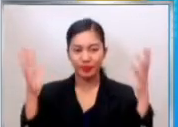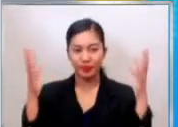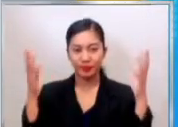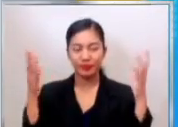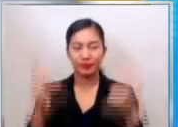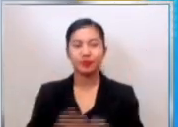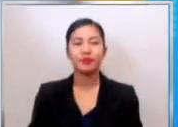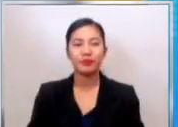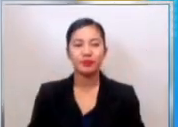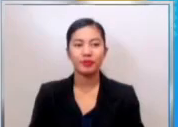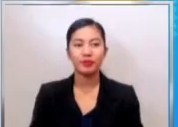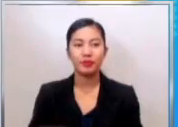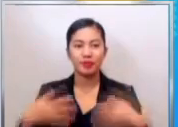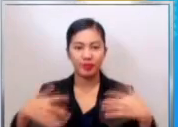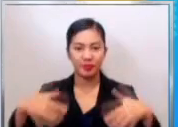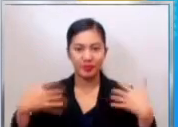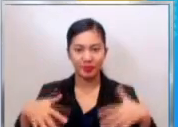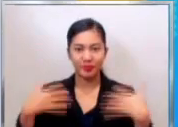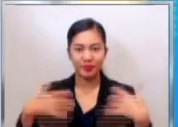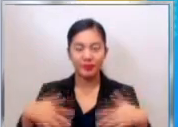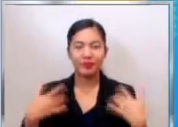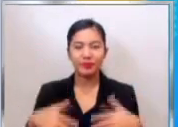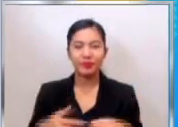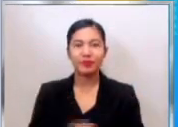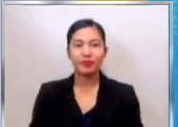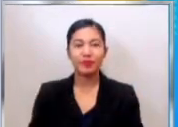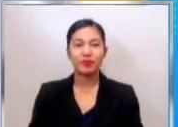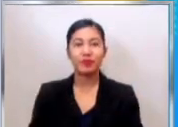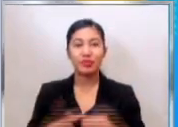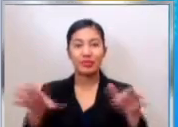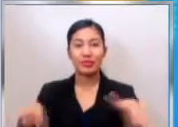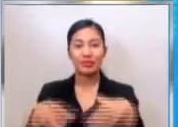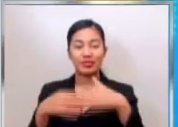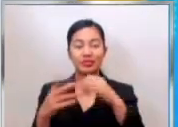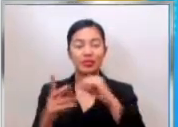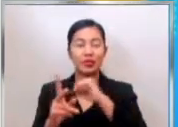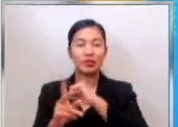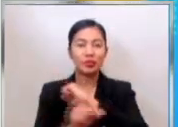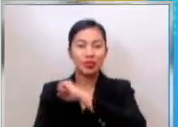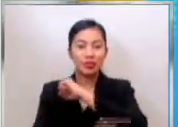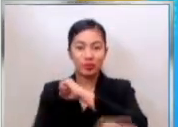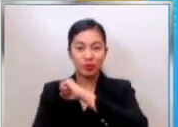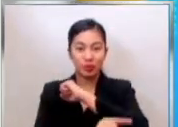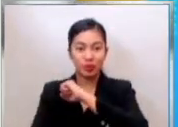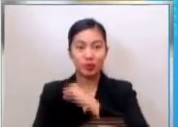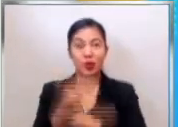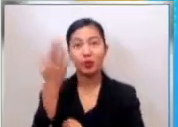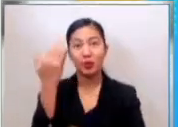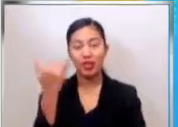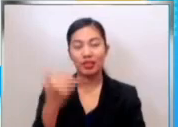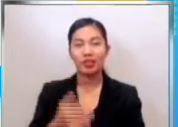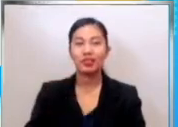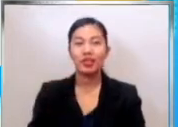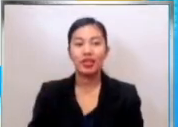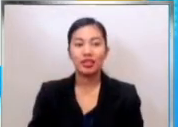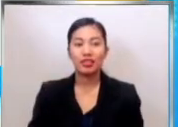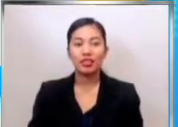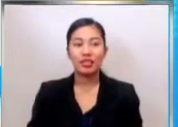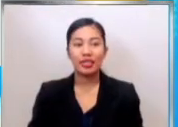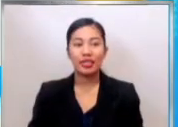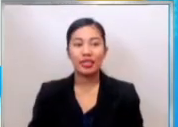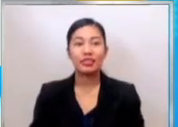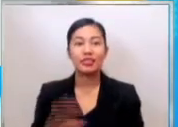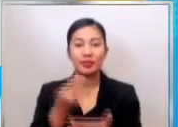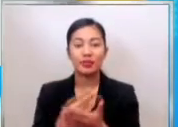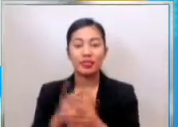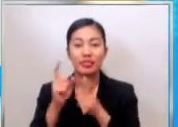Napawaw na lang ang mga bisita sa isang kasalan sa Infanta Quezon nang hindi sa wallet o sa sobre nang galing ang pakimkim ng lola ng bride.